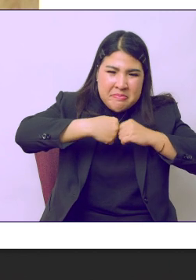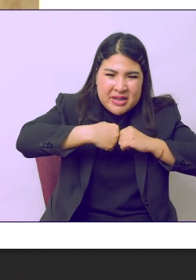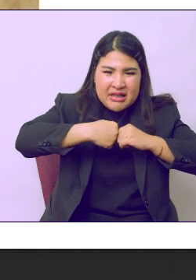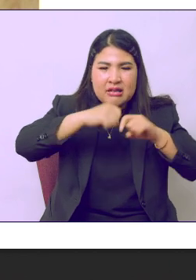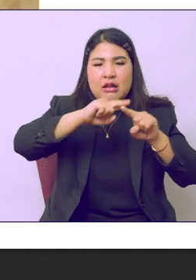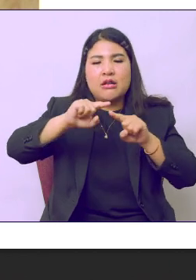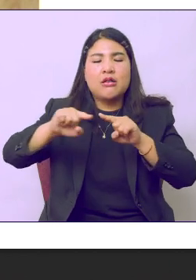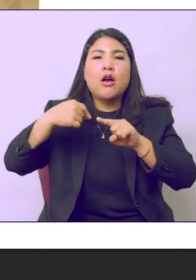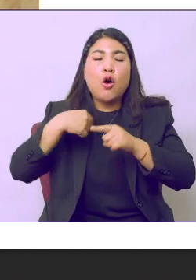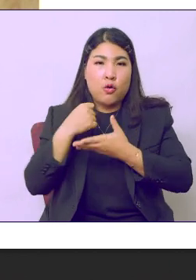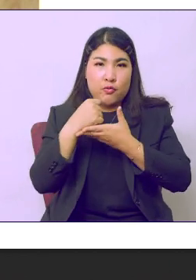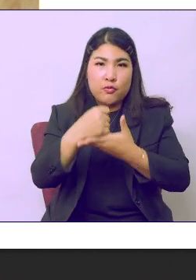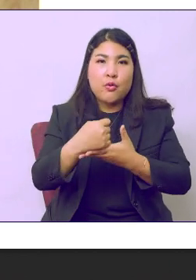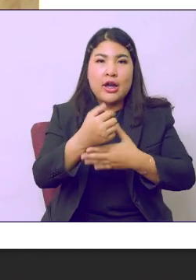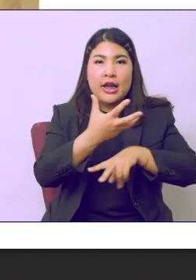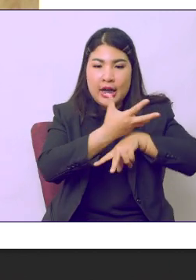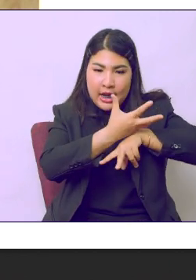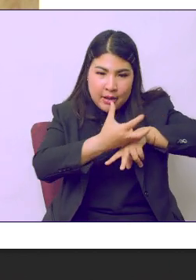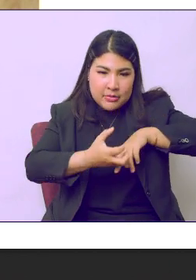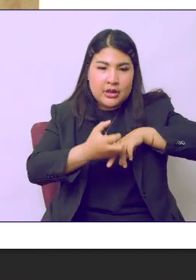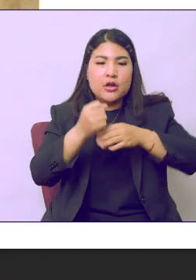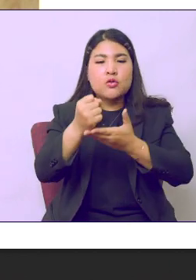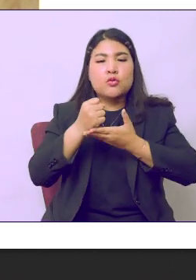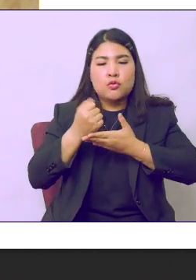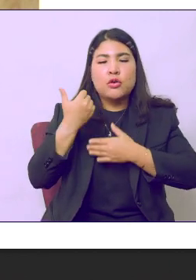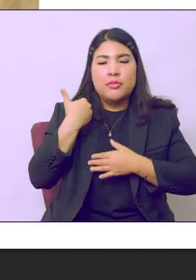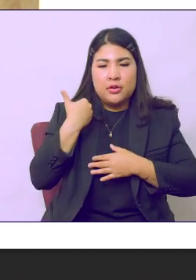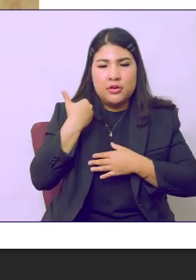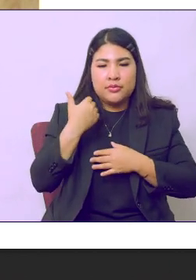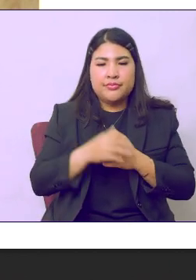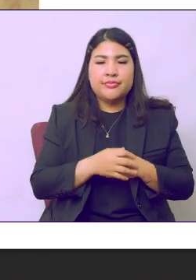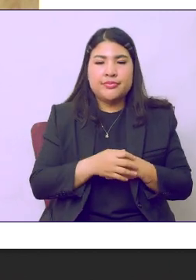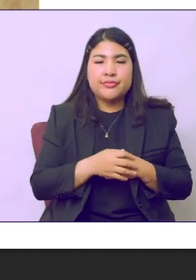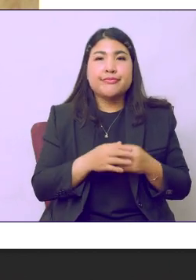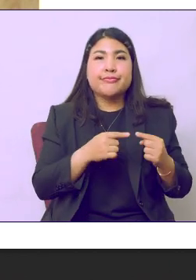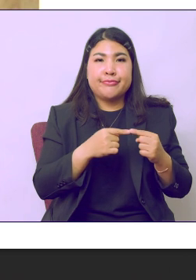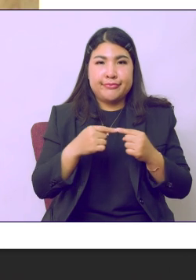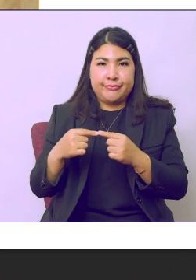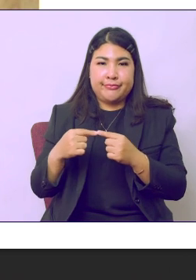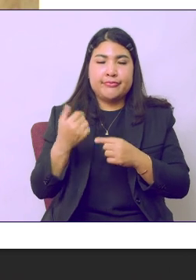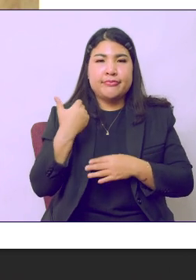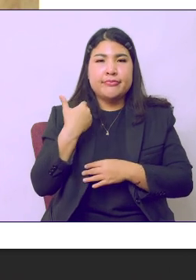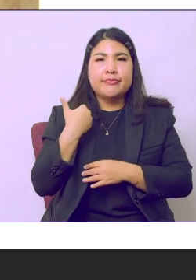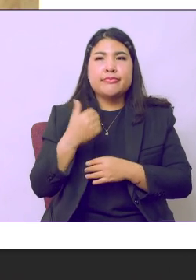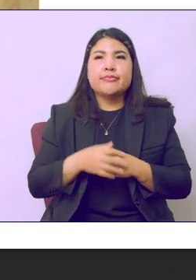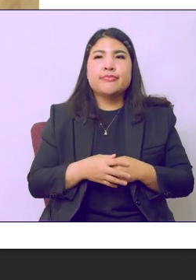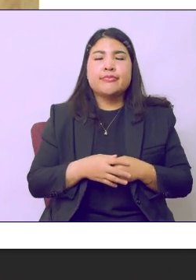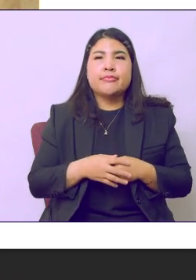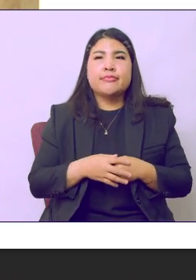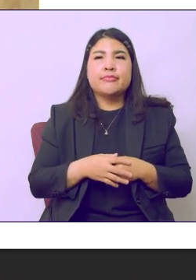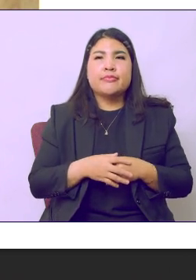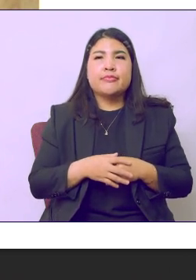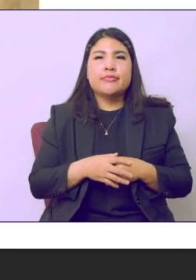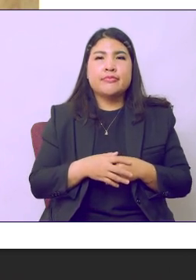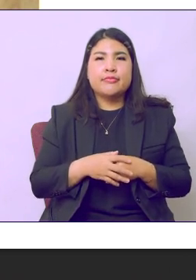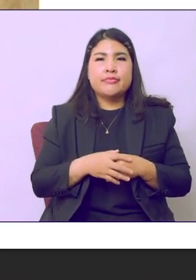หรือเูบัดดาเนี่ยจะช่วยเรื่องของกล้ามเนื้อก้นได้ดีมากๆนะครับแล้วก็ตัวถ้าต่อไปเนาะก็เป็นว facingDogนะครับหรือ